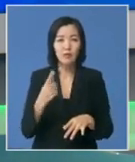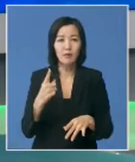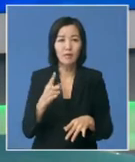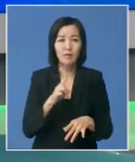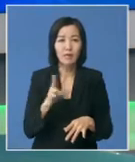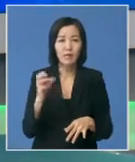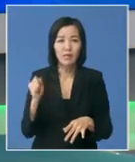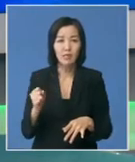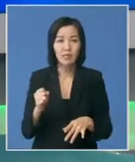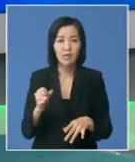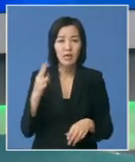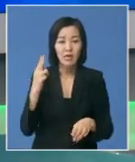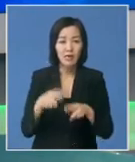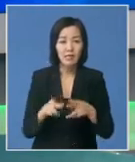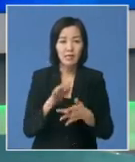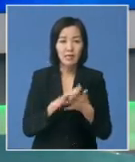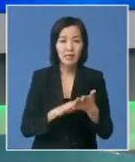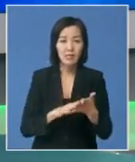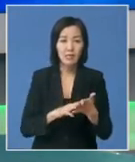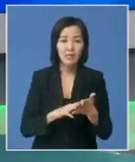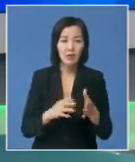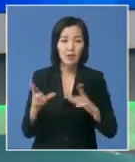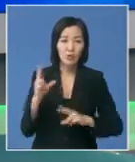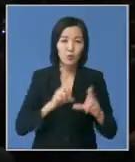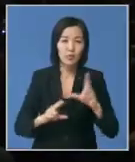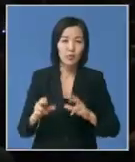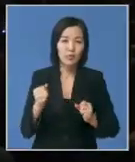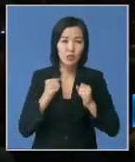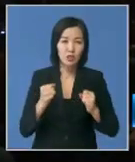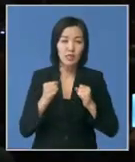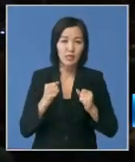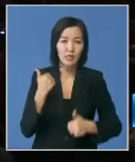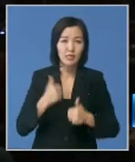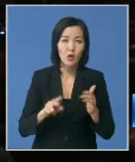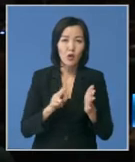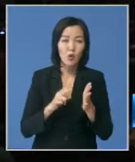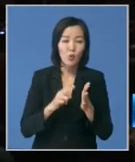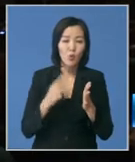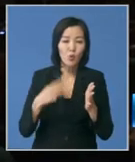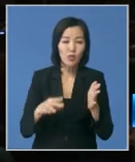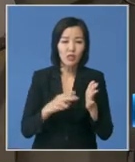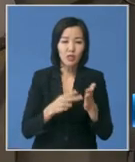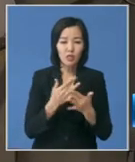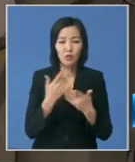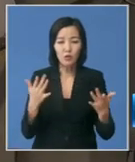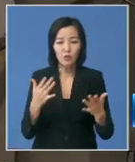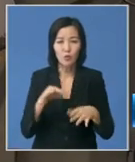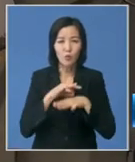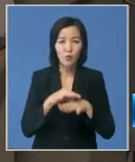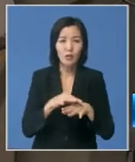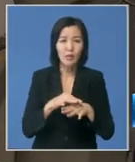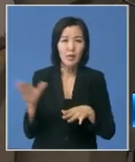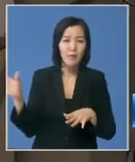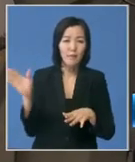студенттер жарысы спорттың 37 түрін қамтыды. Оның 8-і облыс орталығында өтті. Оған еліміздің барлық өңіріндегі жоғарғы